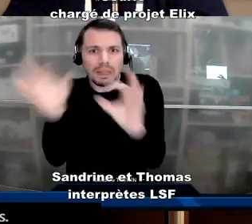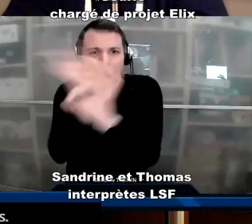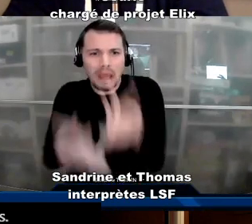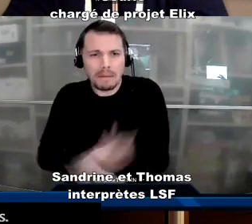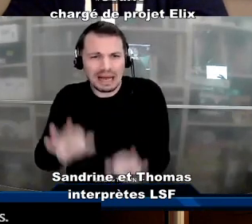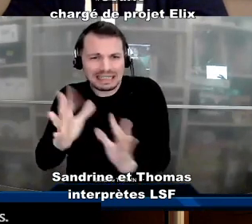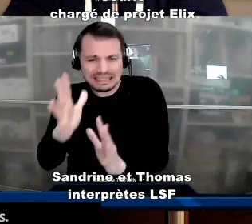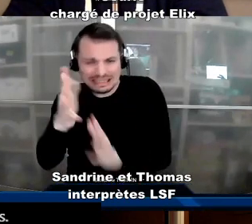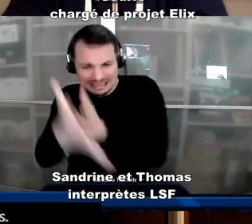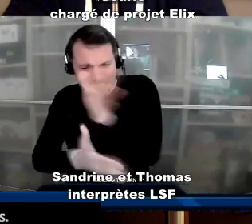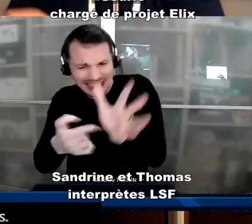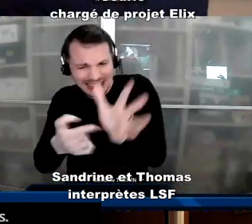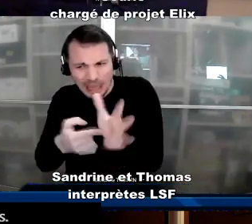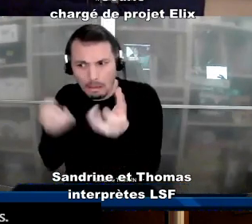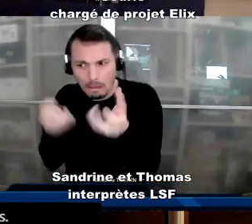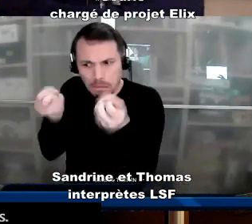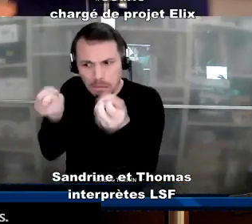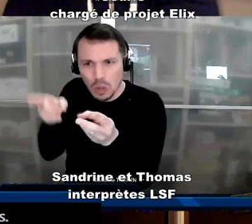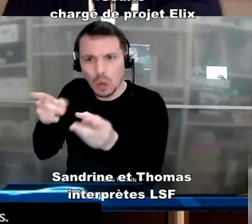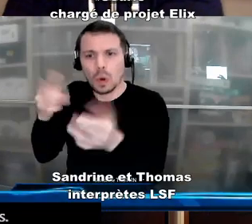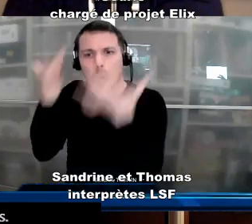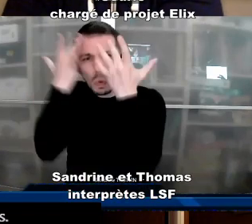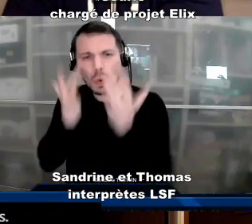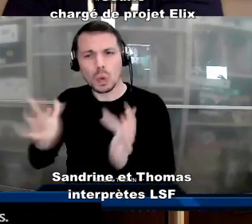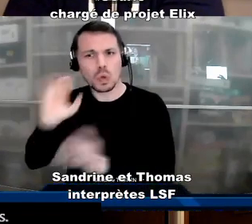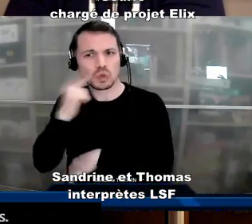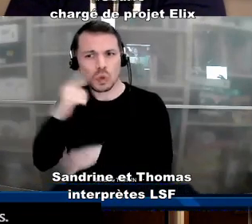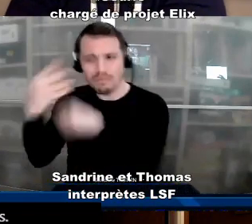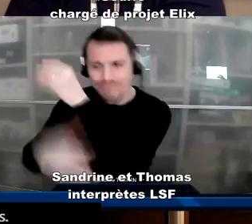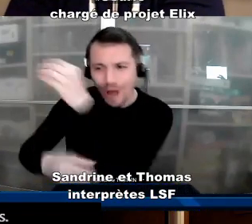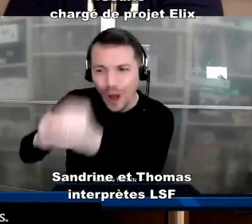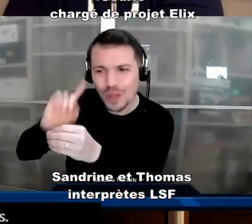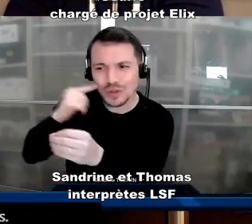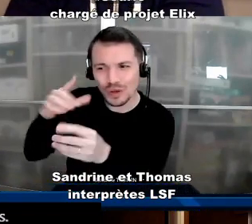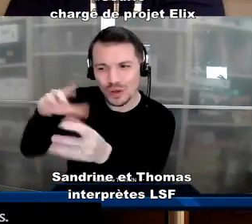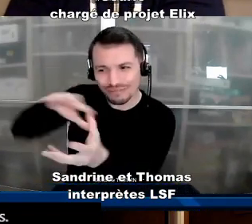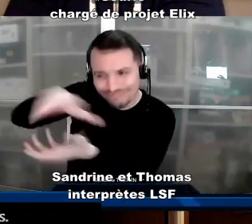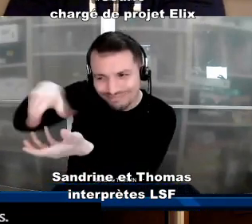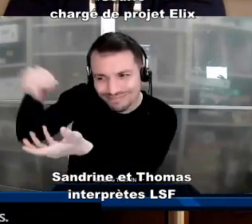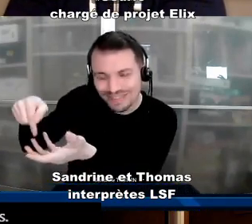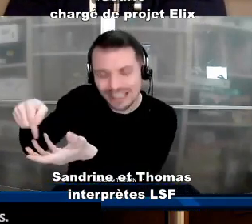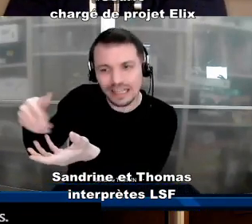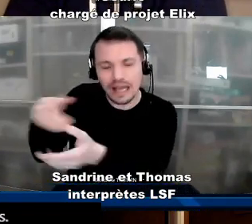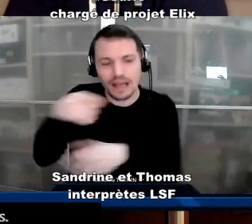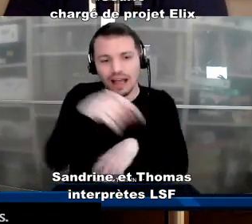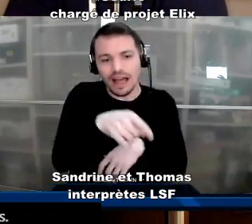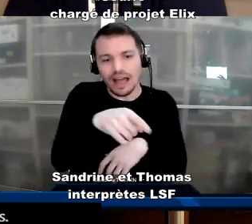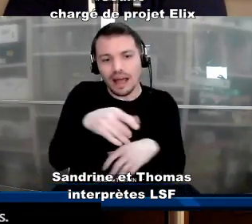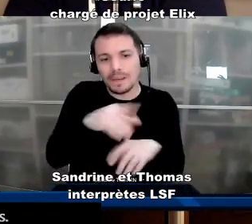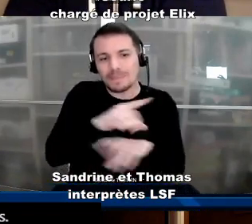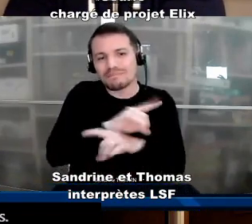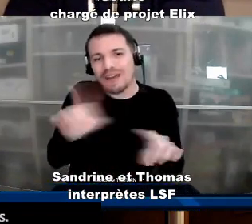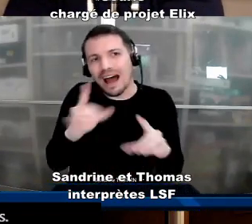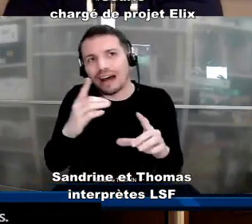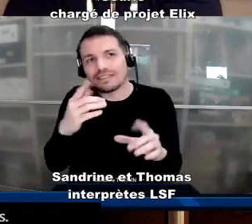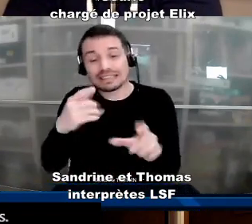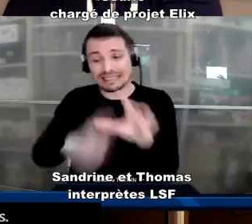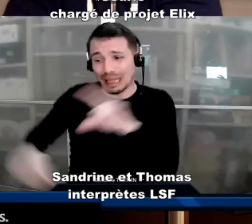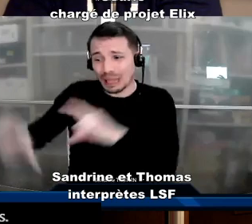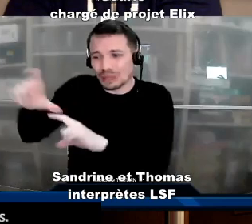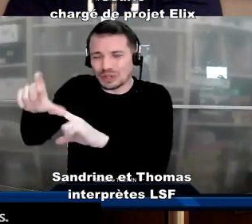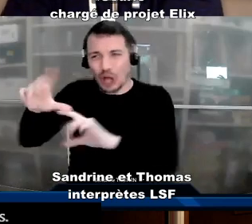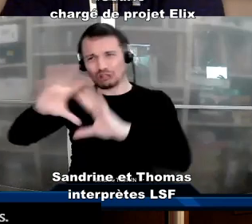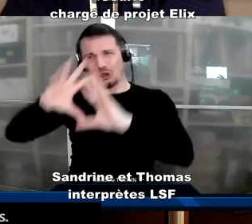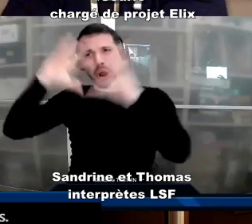très peu. C'est vraiment de la culture sourde. Donc, c'est pas que la LSF signe de sens, c'est vraiment très, très global.